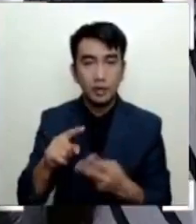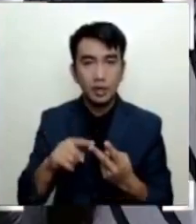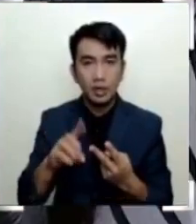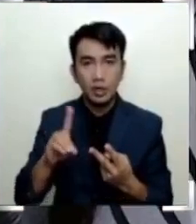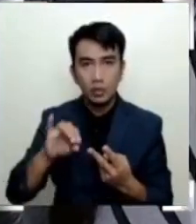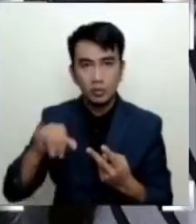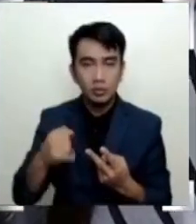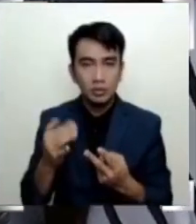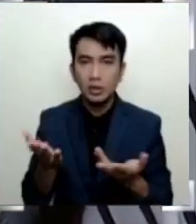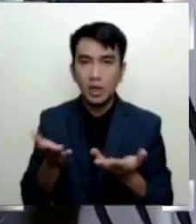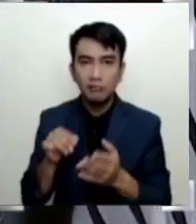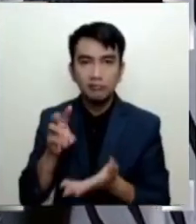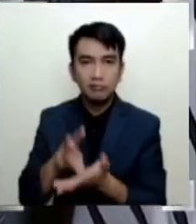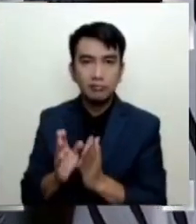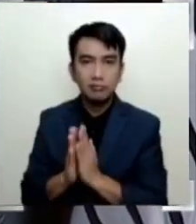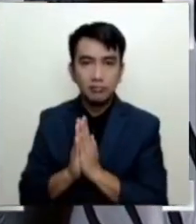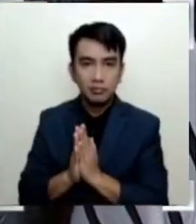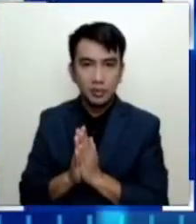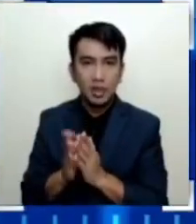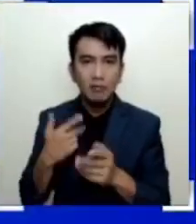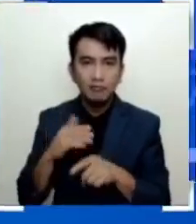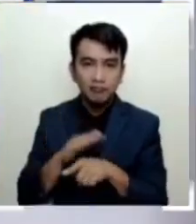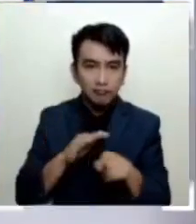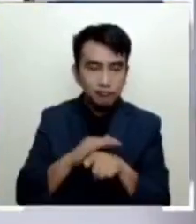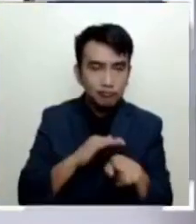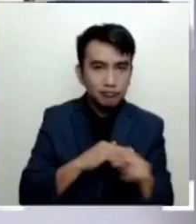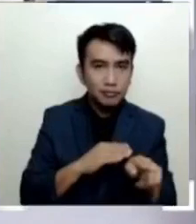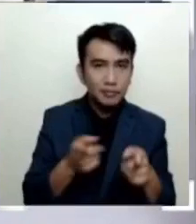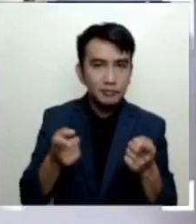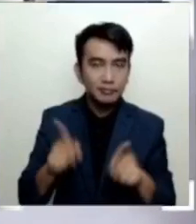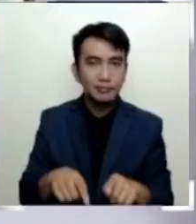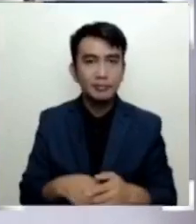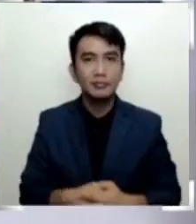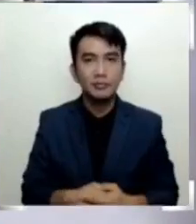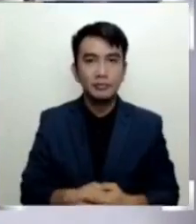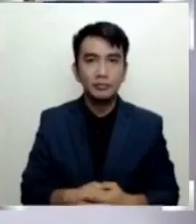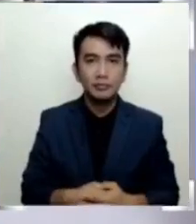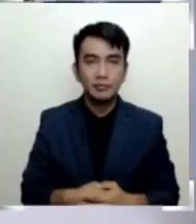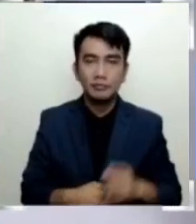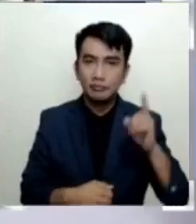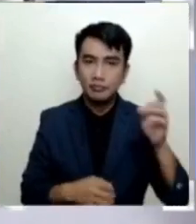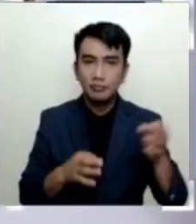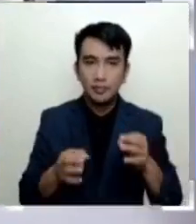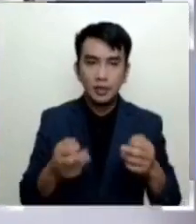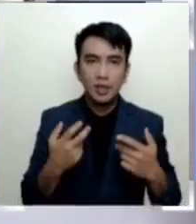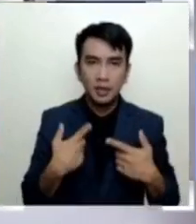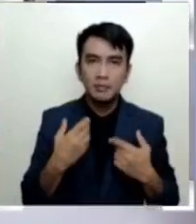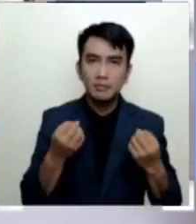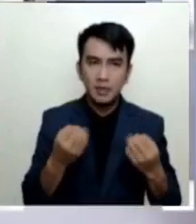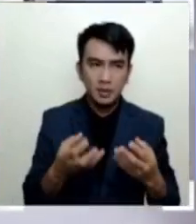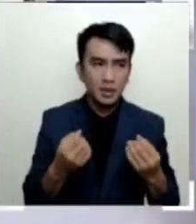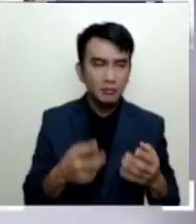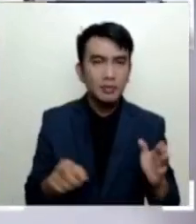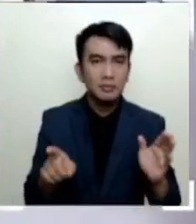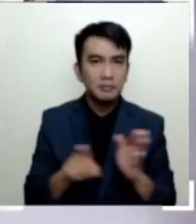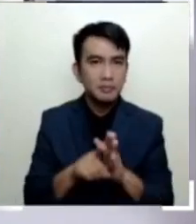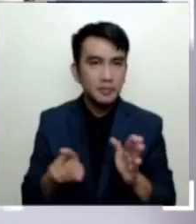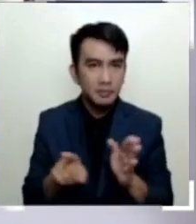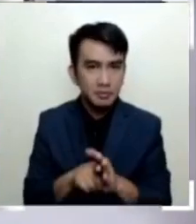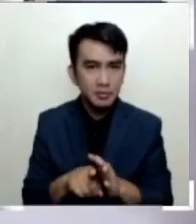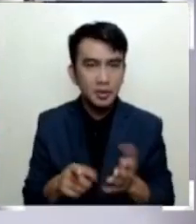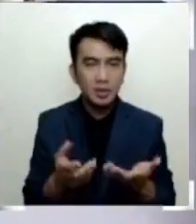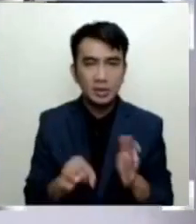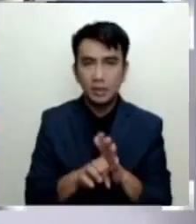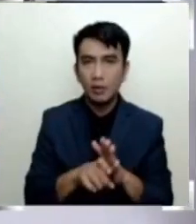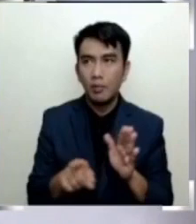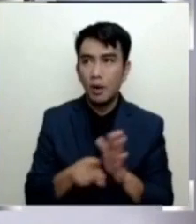Myanmar matapos tumakas sa mga scam hub doon. Doon kasi sir, ang daming bawal. Tapos bawal